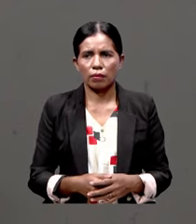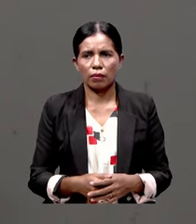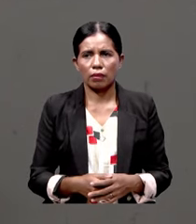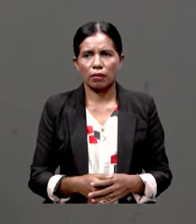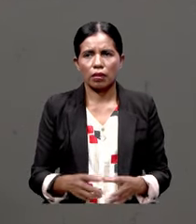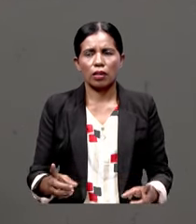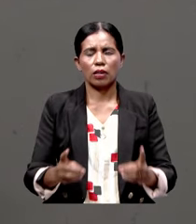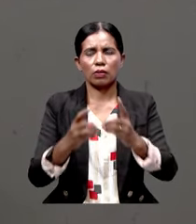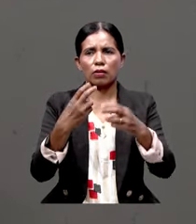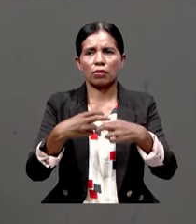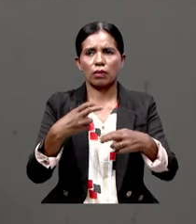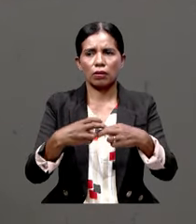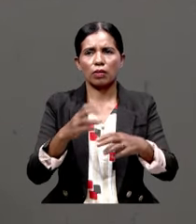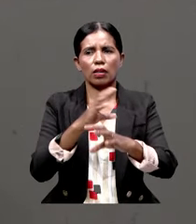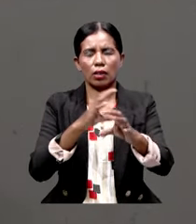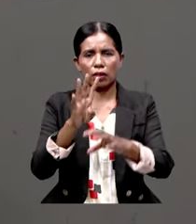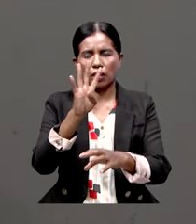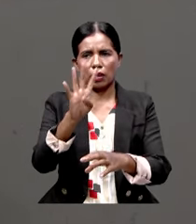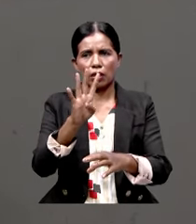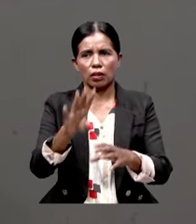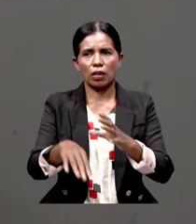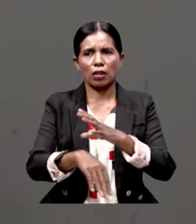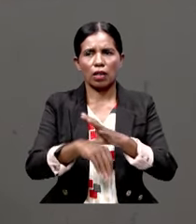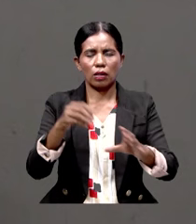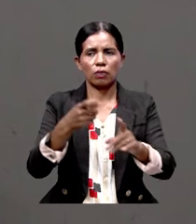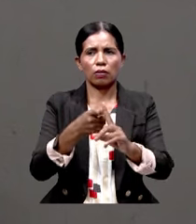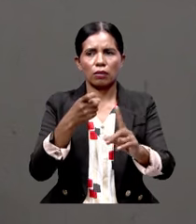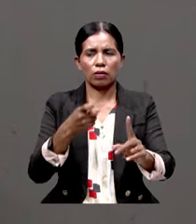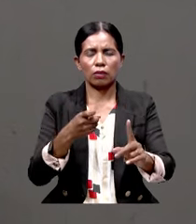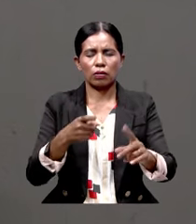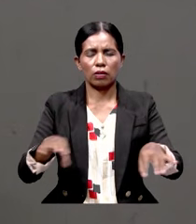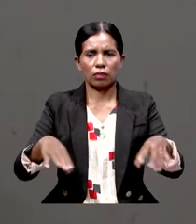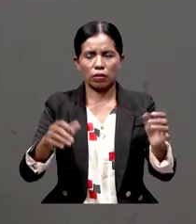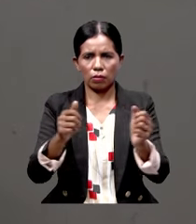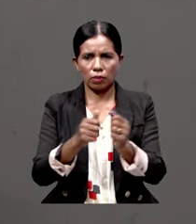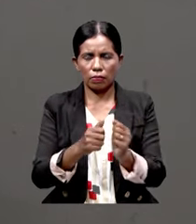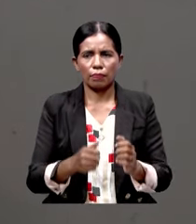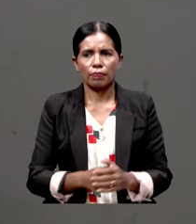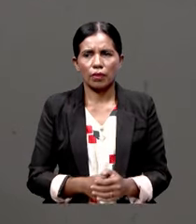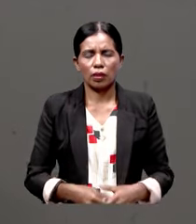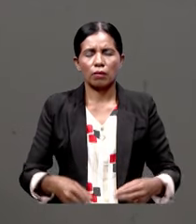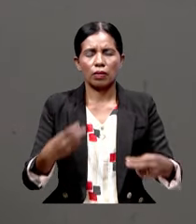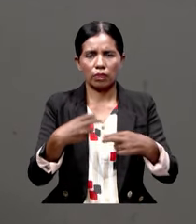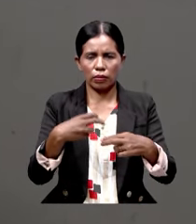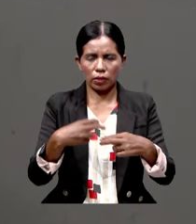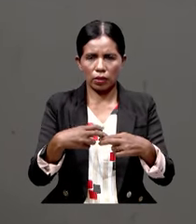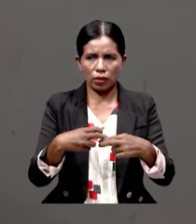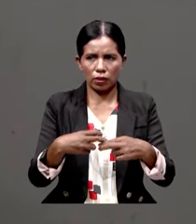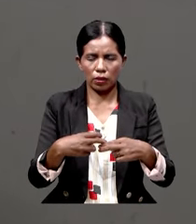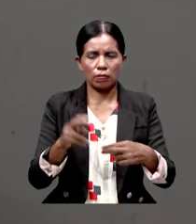asur difikultaris ia ni kami natahat mak saite rezekna anti husi ni kontratun atau ida nemak impact tu ba